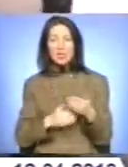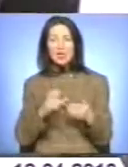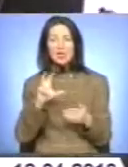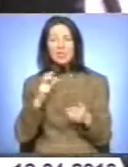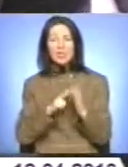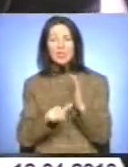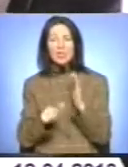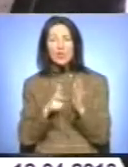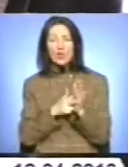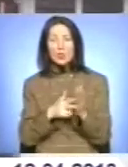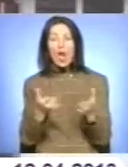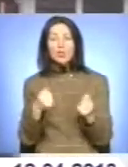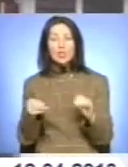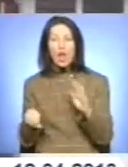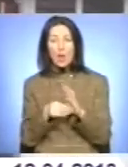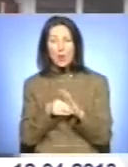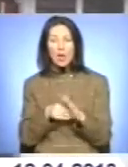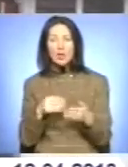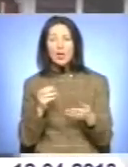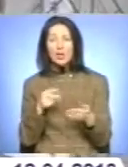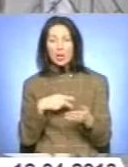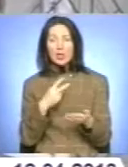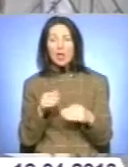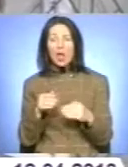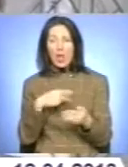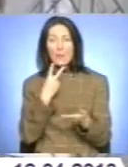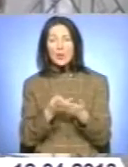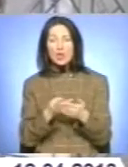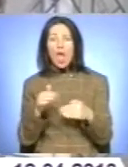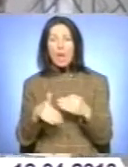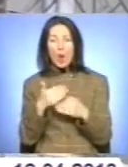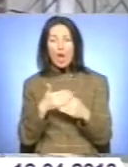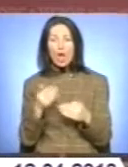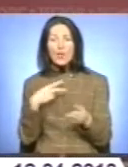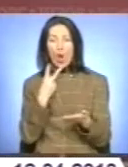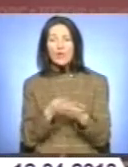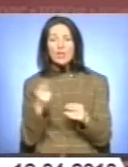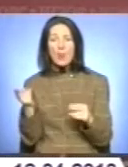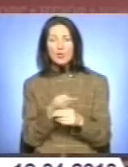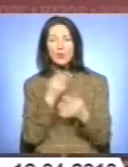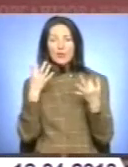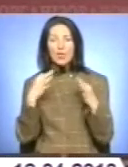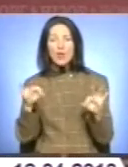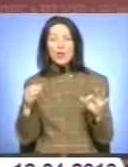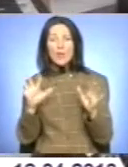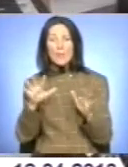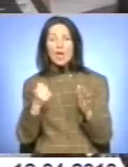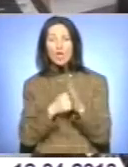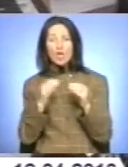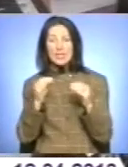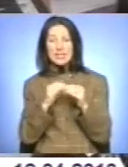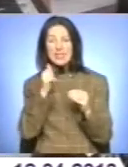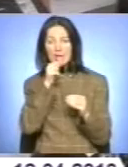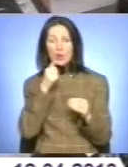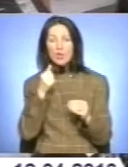– одержання хабара. Санкція цієї статті передбачає покарання у вигляді позбавлення волі на строк від 5 до 10 років із